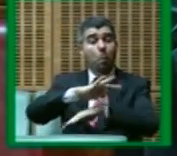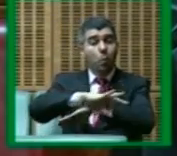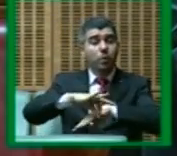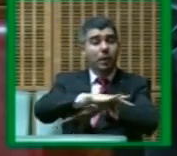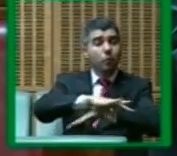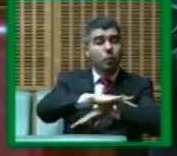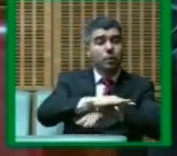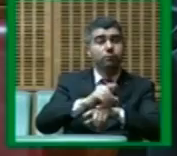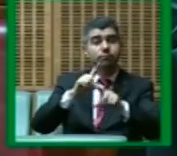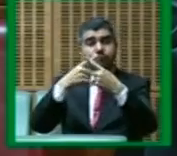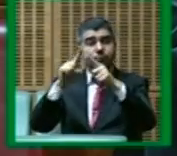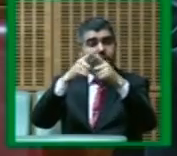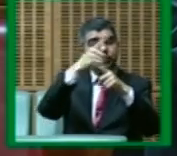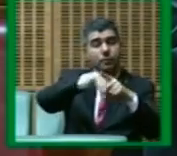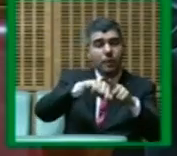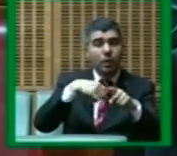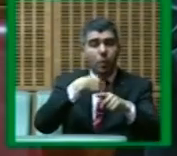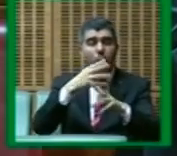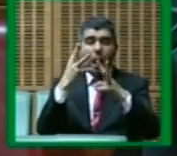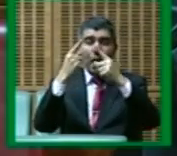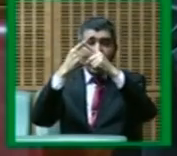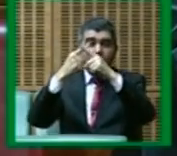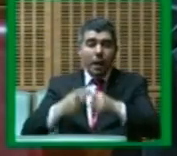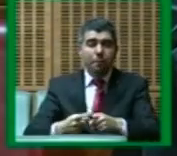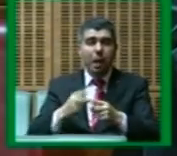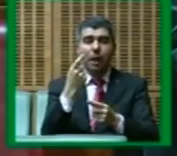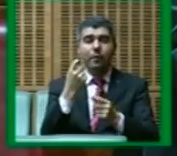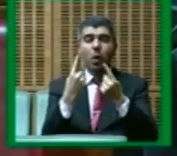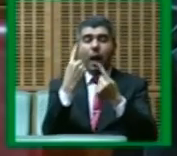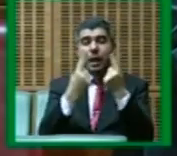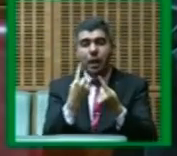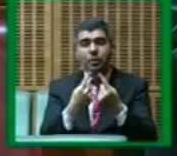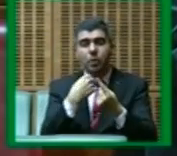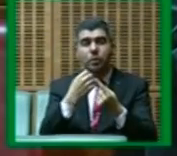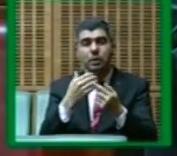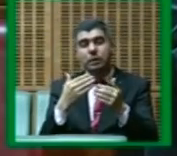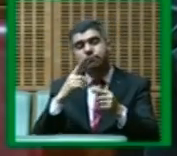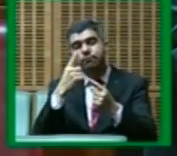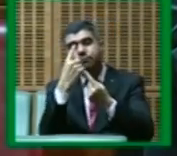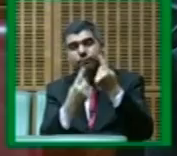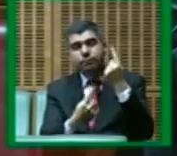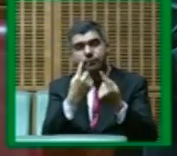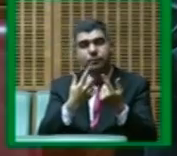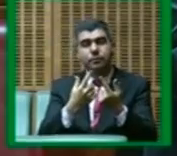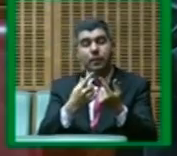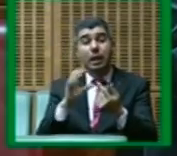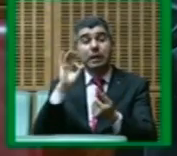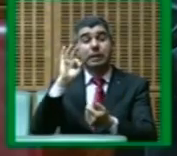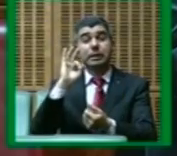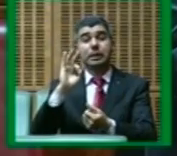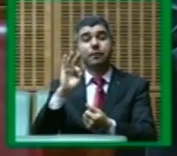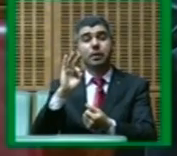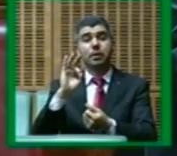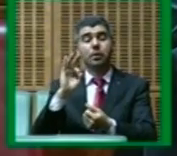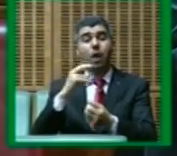أننا نضبطه. نعطيك معطيات، في 2011 كان حوالي ماشي حوالي صفر